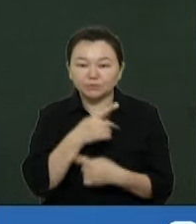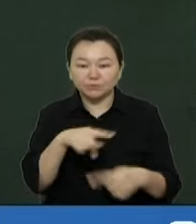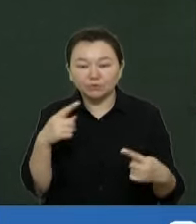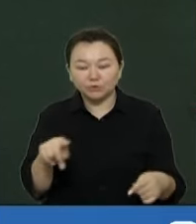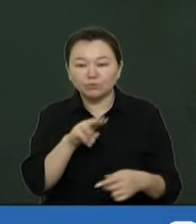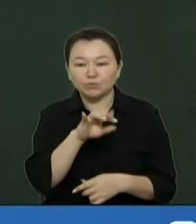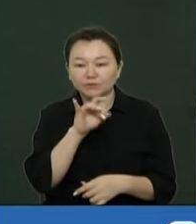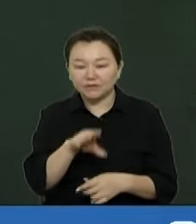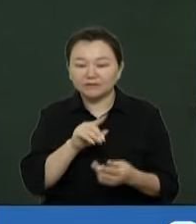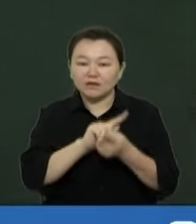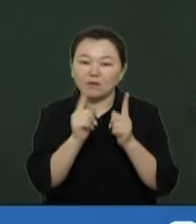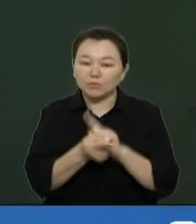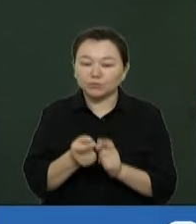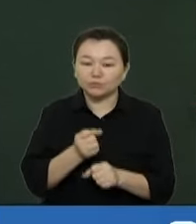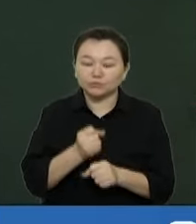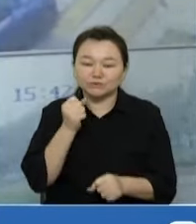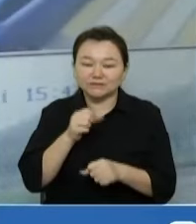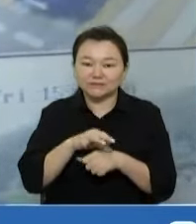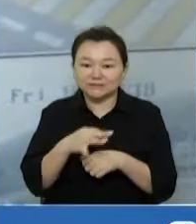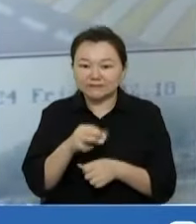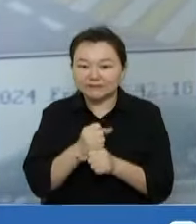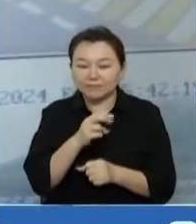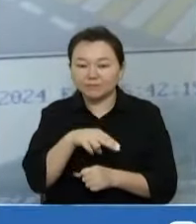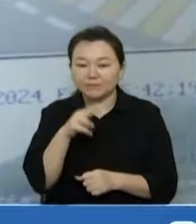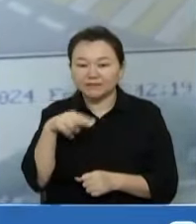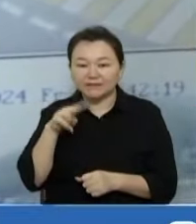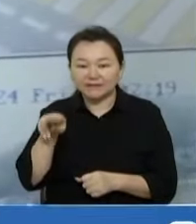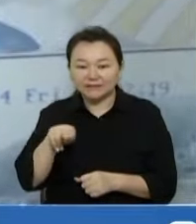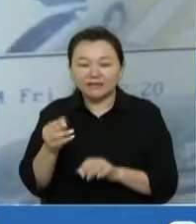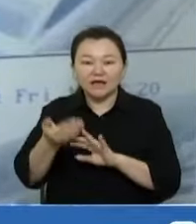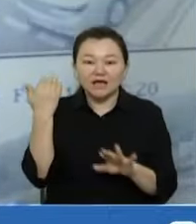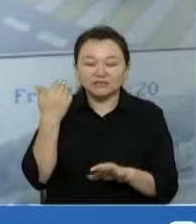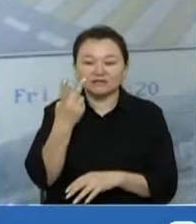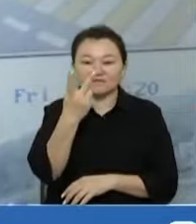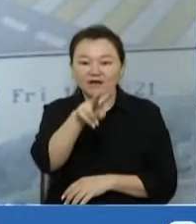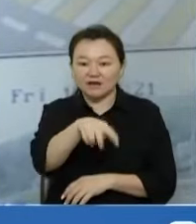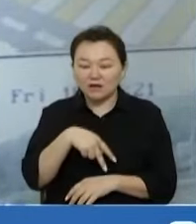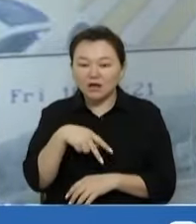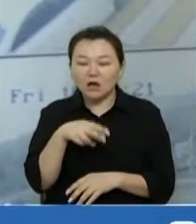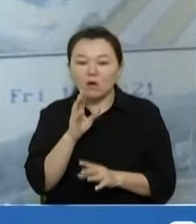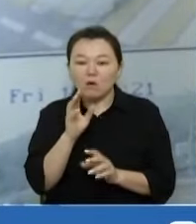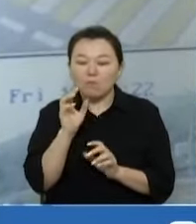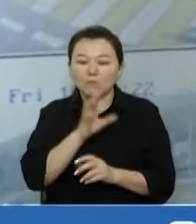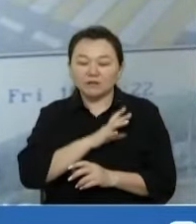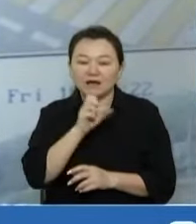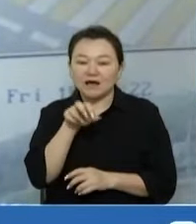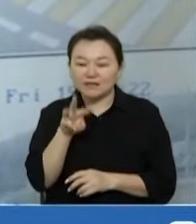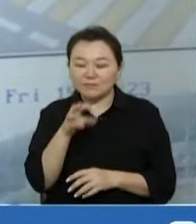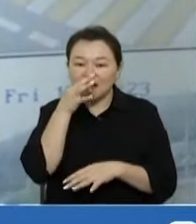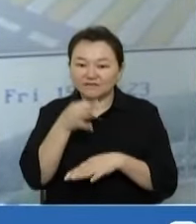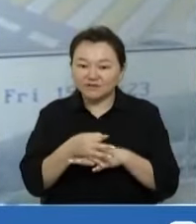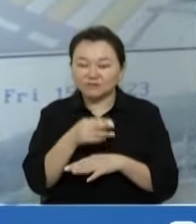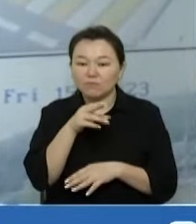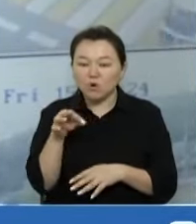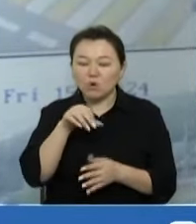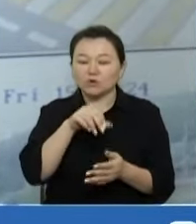пунктах напротив ужесточили ПДД ранее если за перез сплошной полосы предусмотрена была административная ответственность